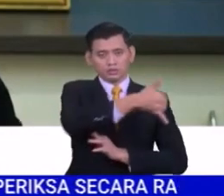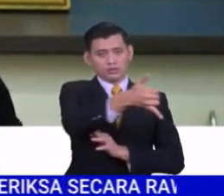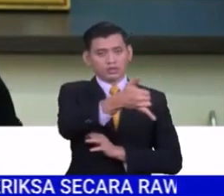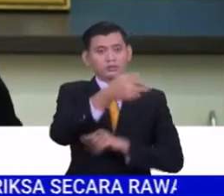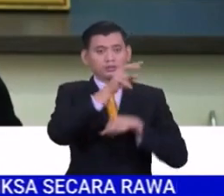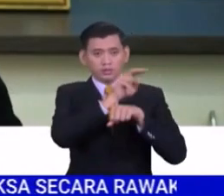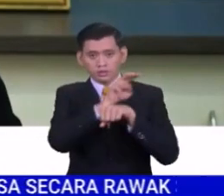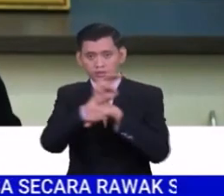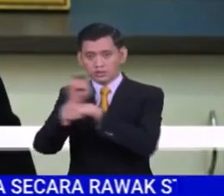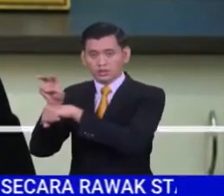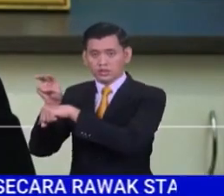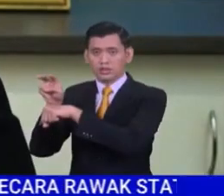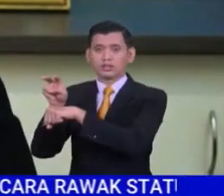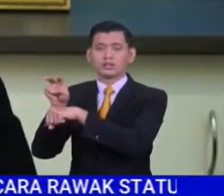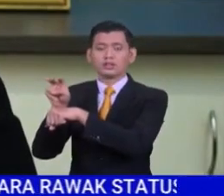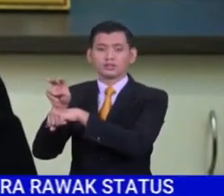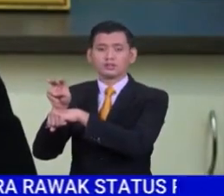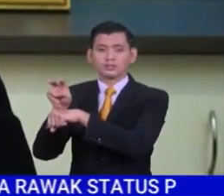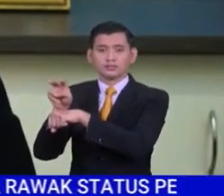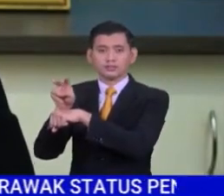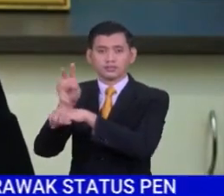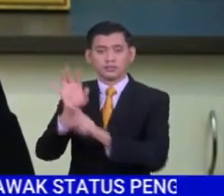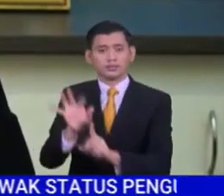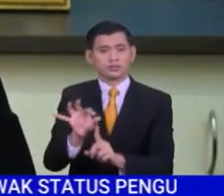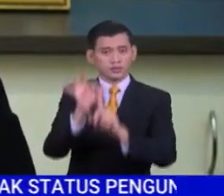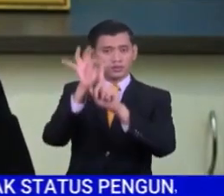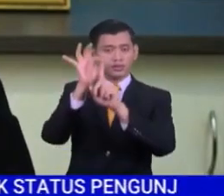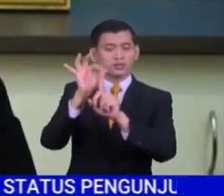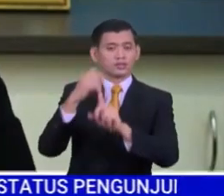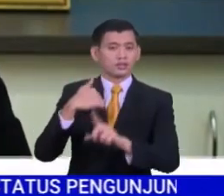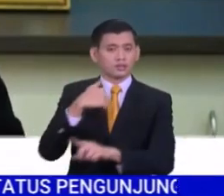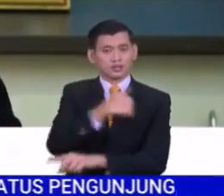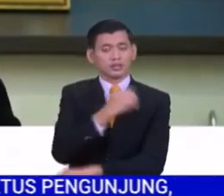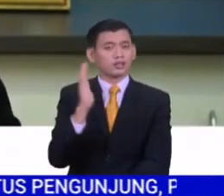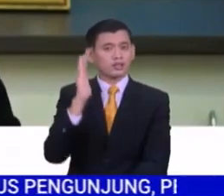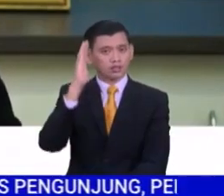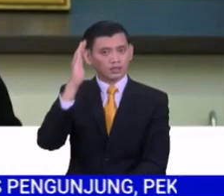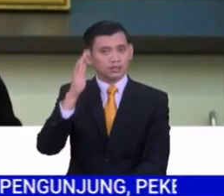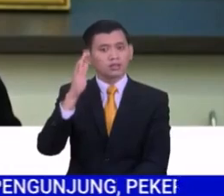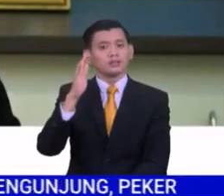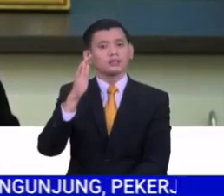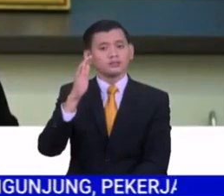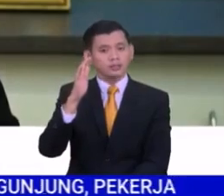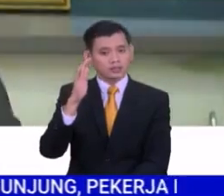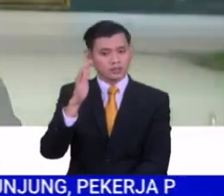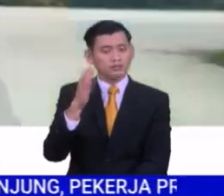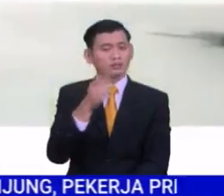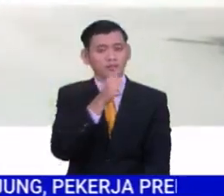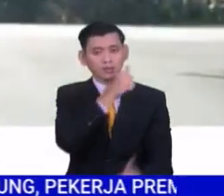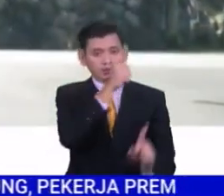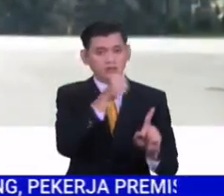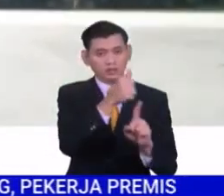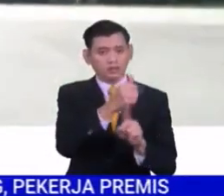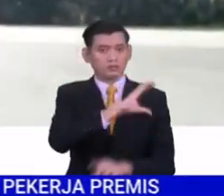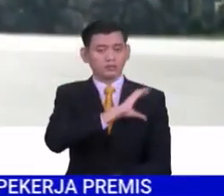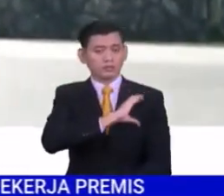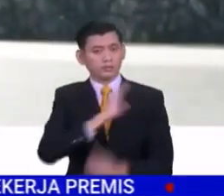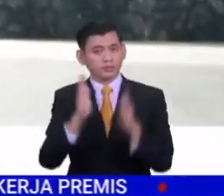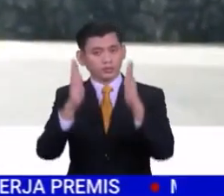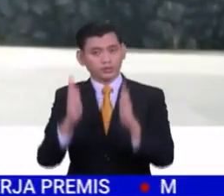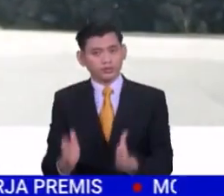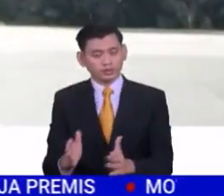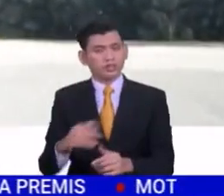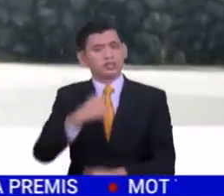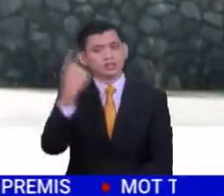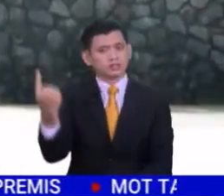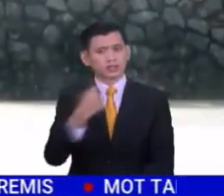MPV kita dan juga URB kita terutamanya, dan juga kita akan mengarahkan anggota-anggota terutama di peringkat balai untuk meningkatkan